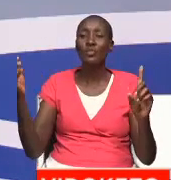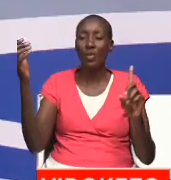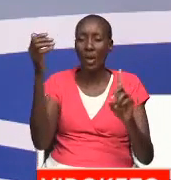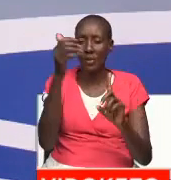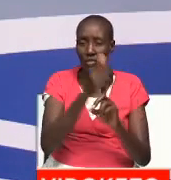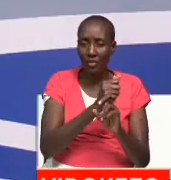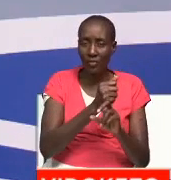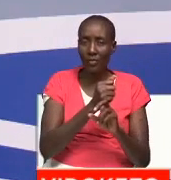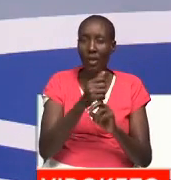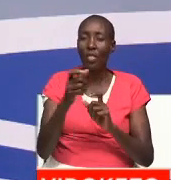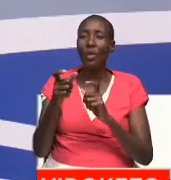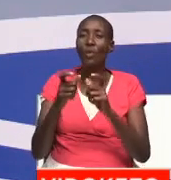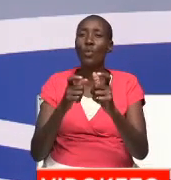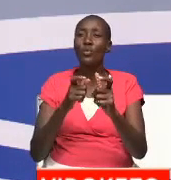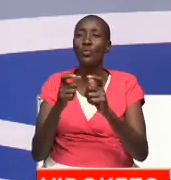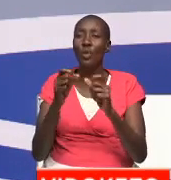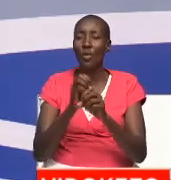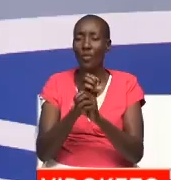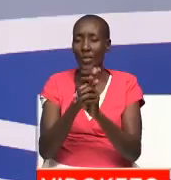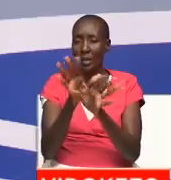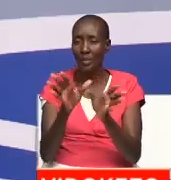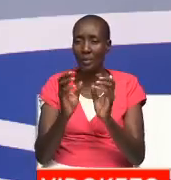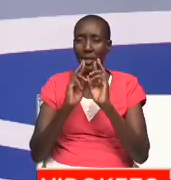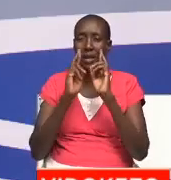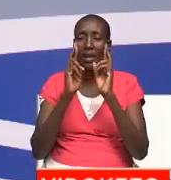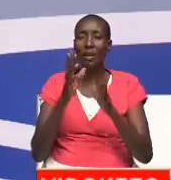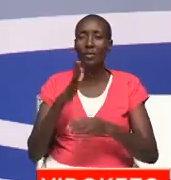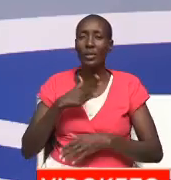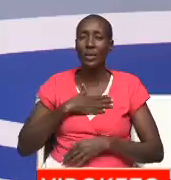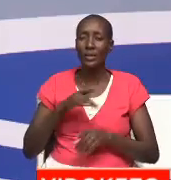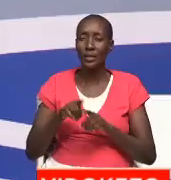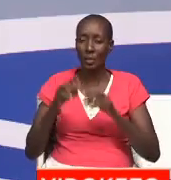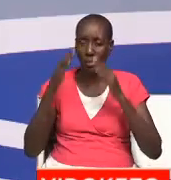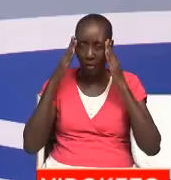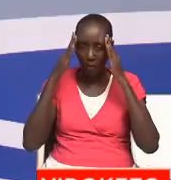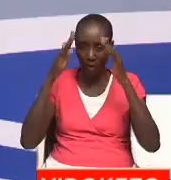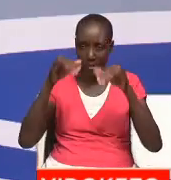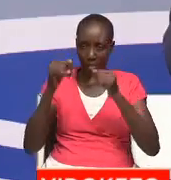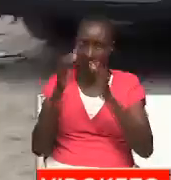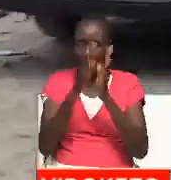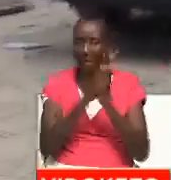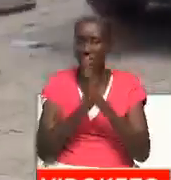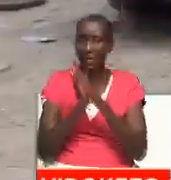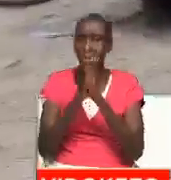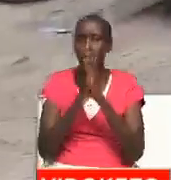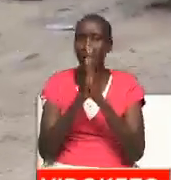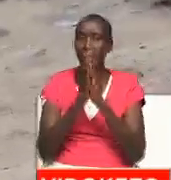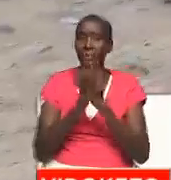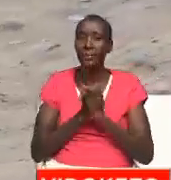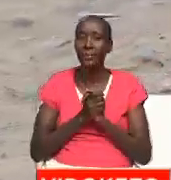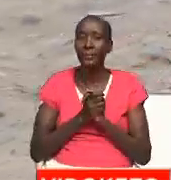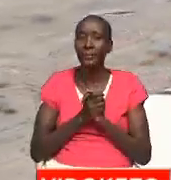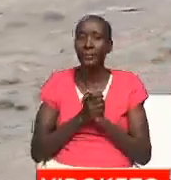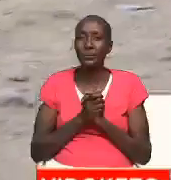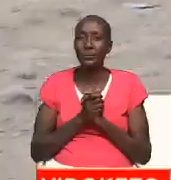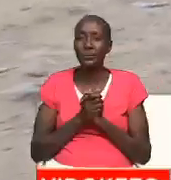kirusi hicho. Mwandishi wetu Lydia Gashomo alizamia taarifa hiyo na kutuandalia.